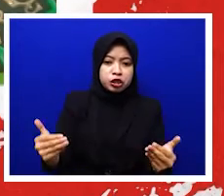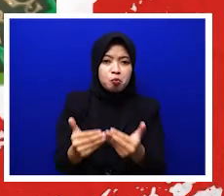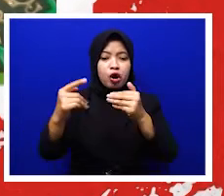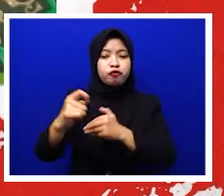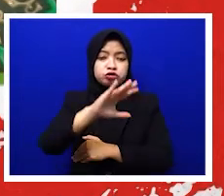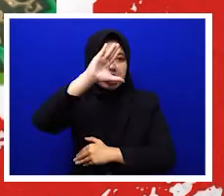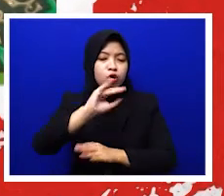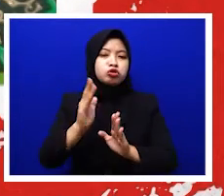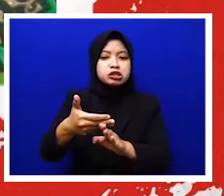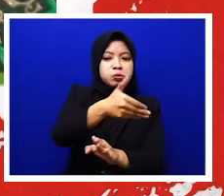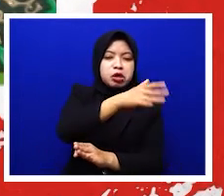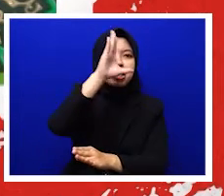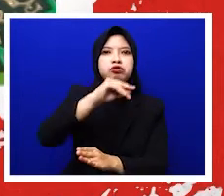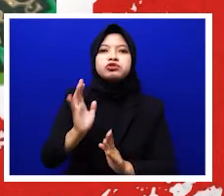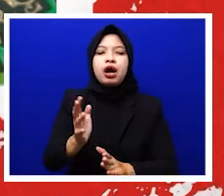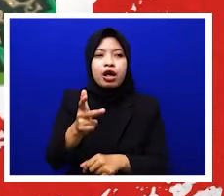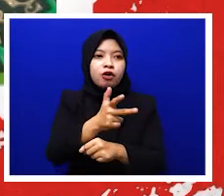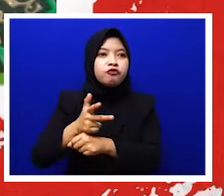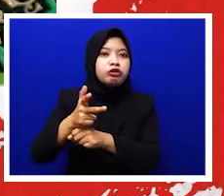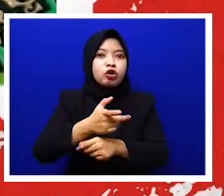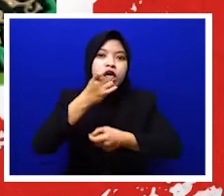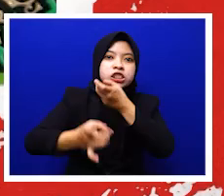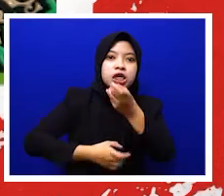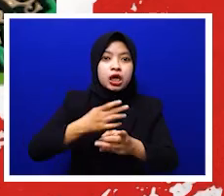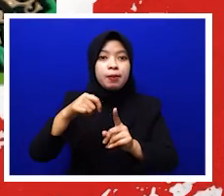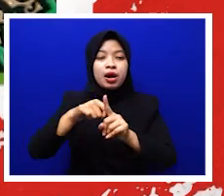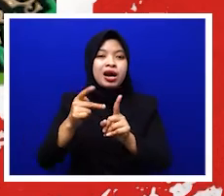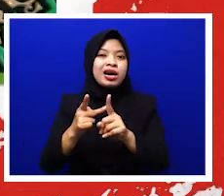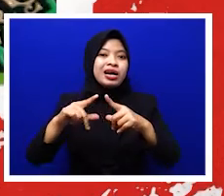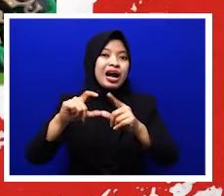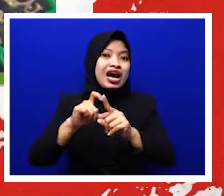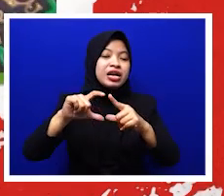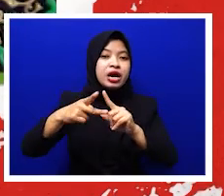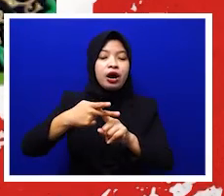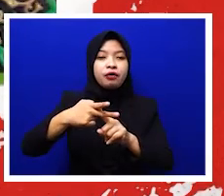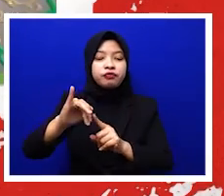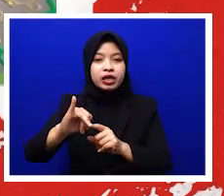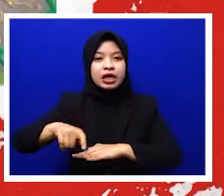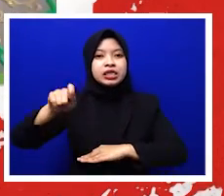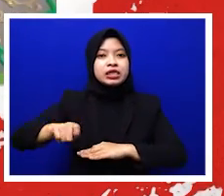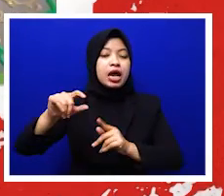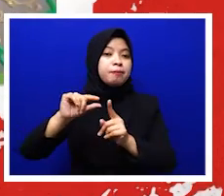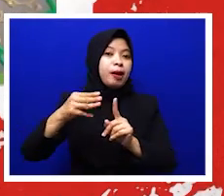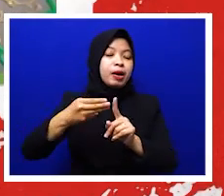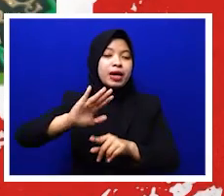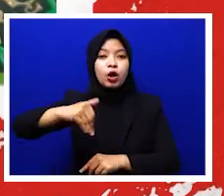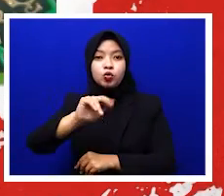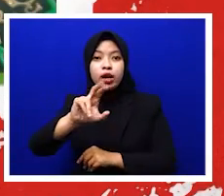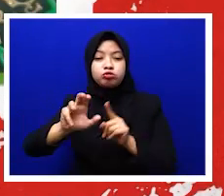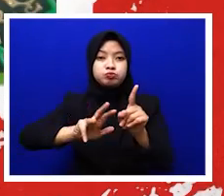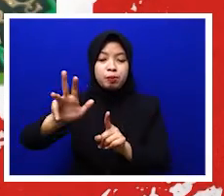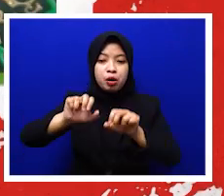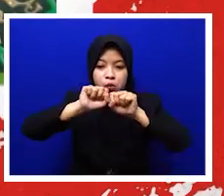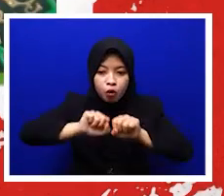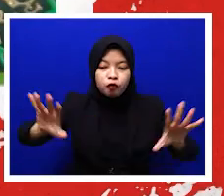ini. Dalam video itu, dinarasikan Gaddafi sedang berpidato di sidang umum PBB tahun 2009 dan mengabarkan